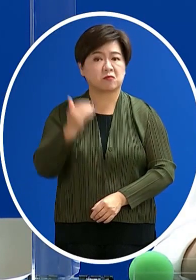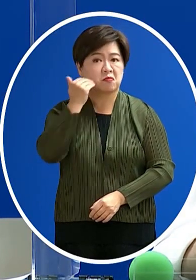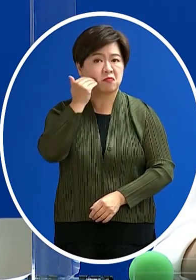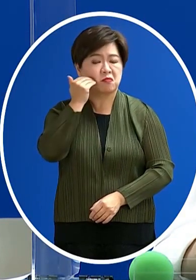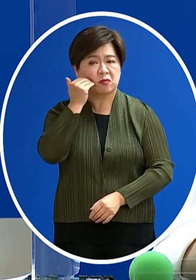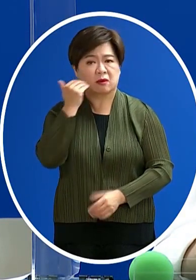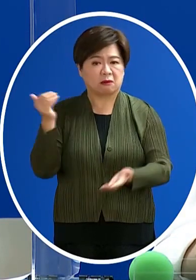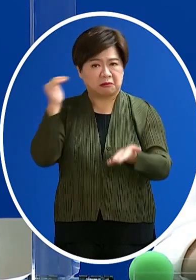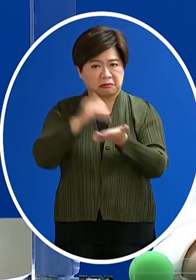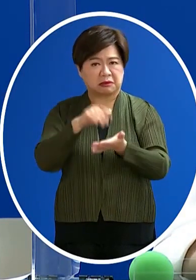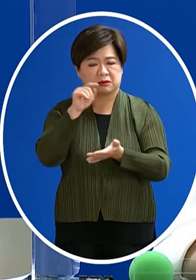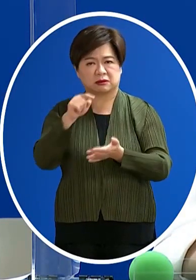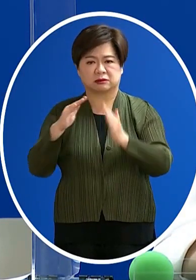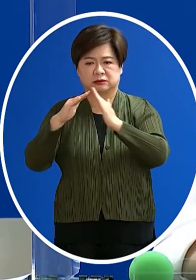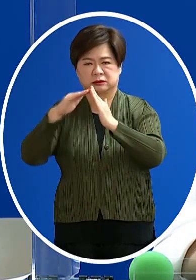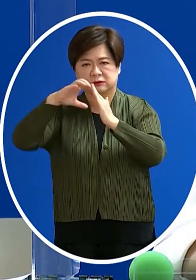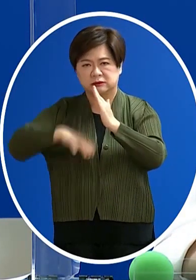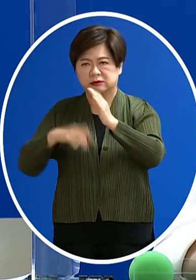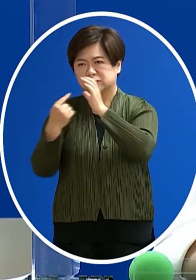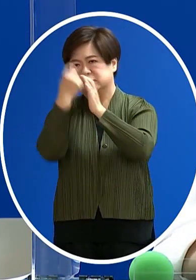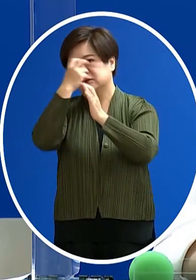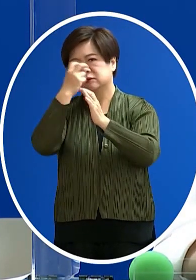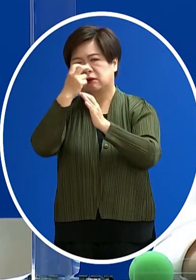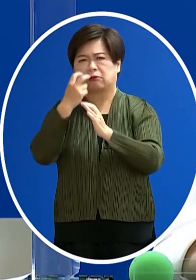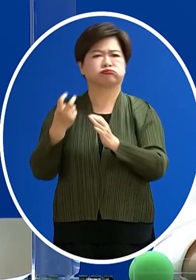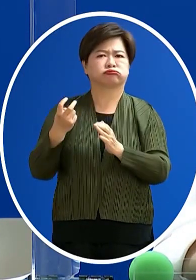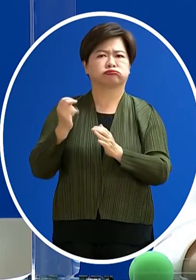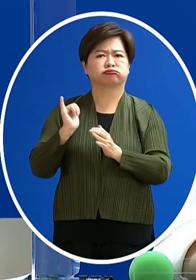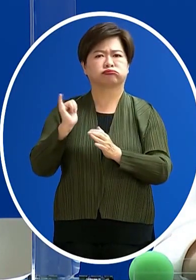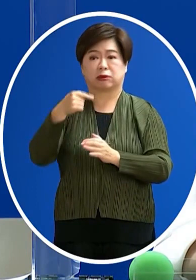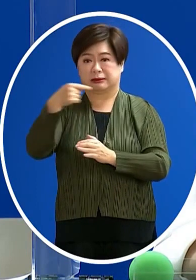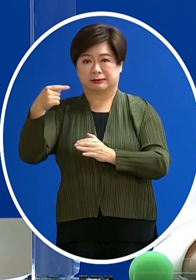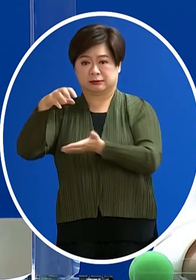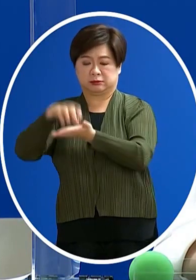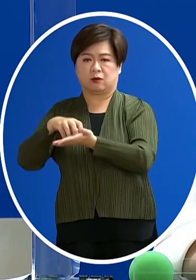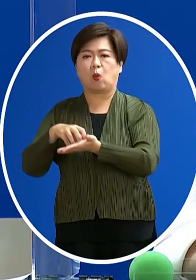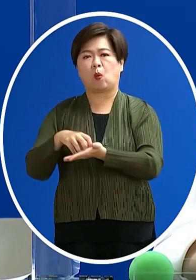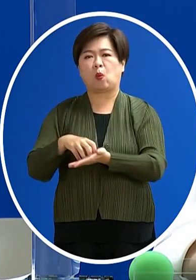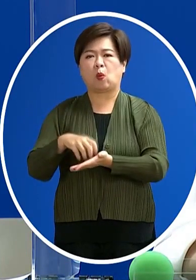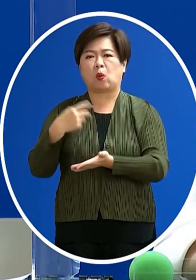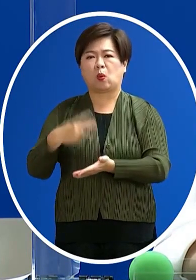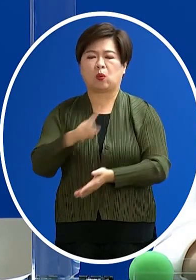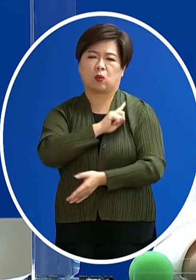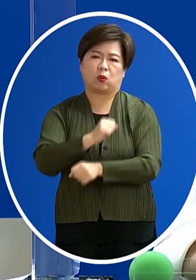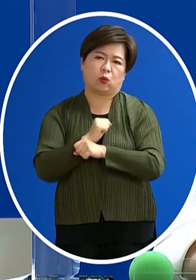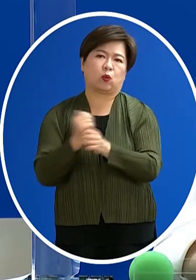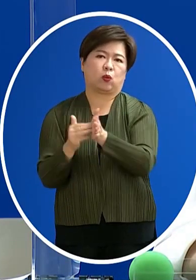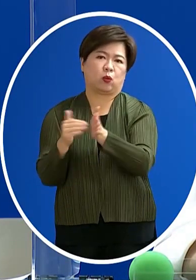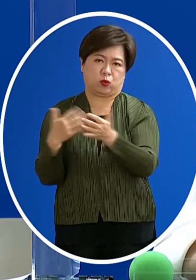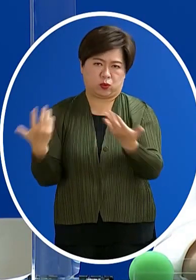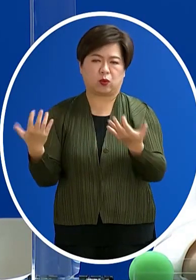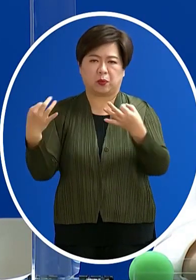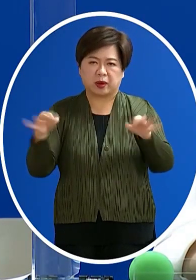验最后就是如果说用家用快筛检验结果如果是阴性的话，那就请做自我健康监测。那这个采检完的这个试